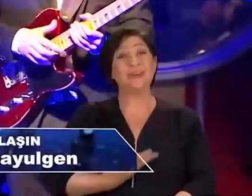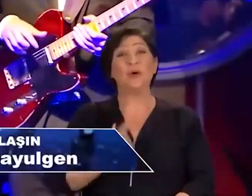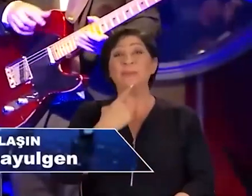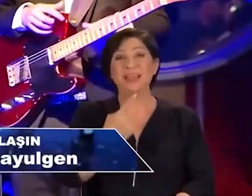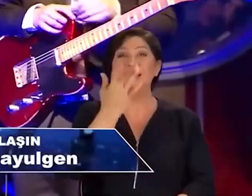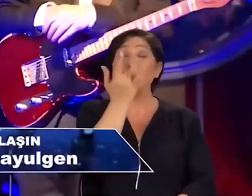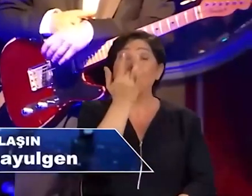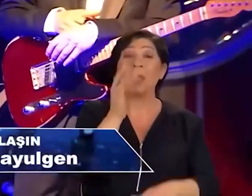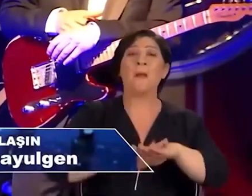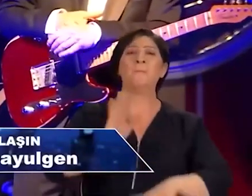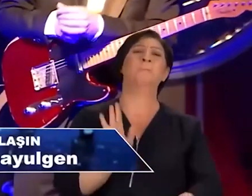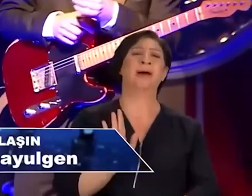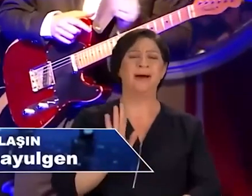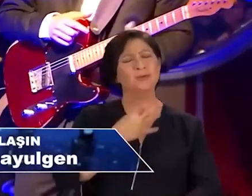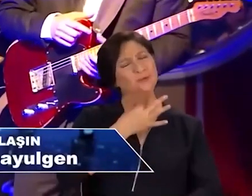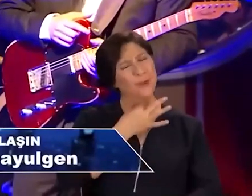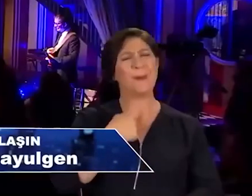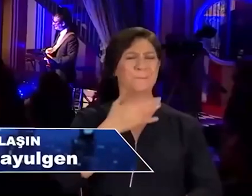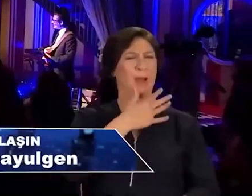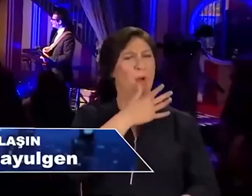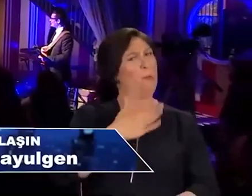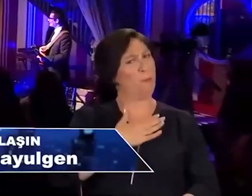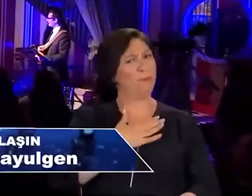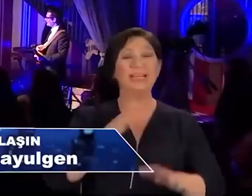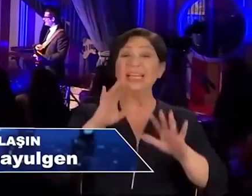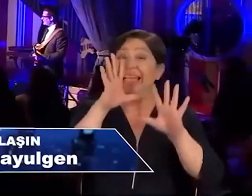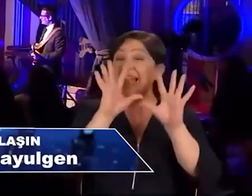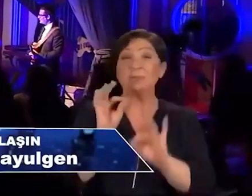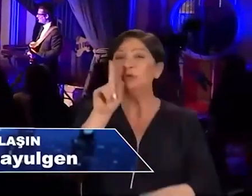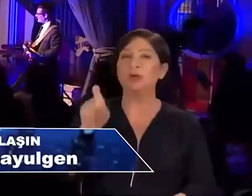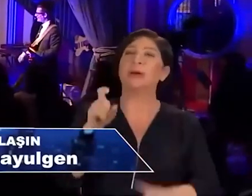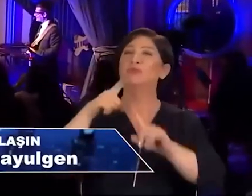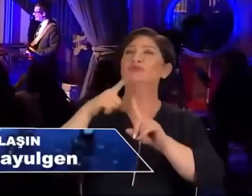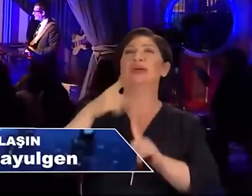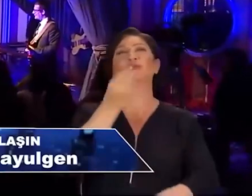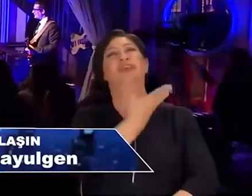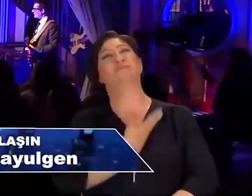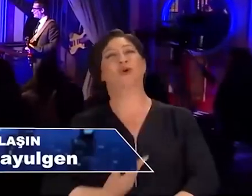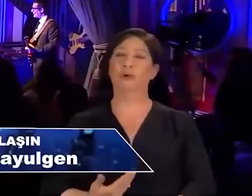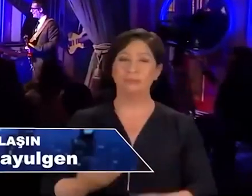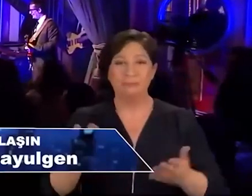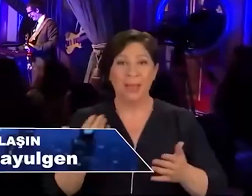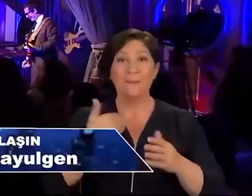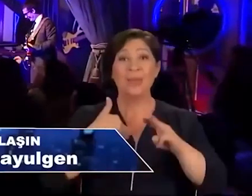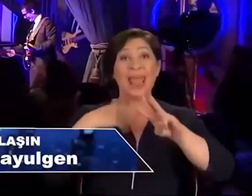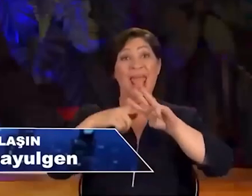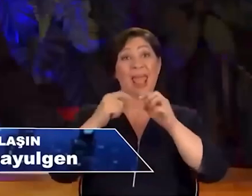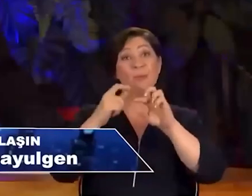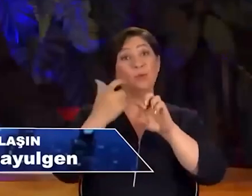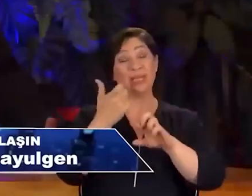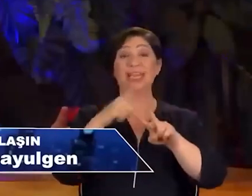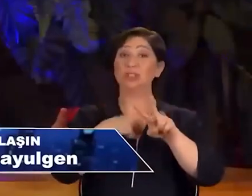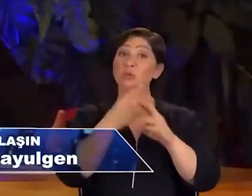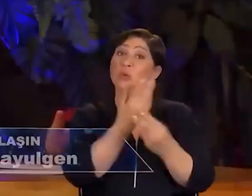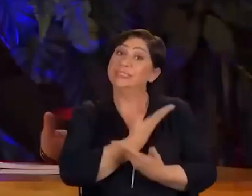diyerek sahtekarlık yapıyorsun. Bunu biliyorum çünkü kimi sorsam Tuncer çok seviyor. Ben Ebru Yaşar'ı çok